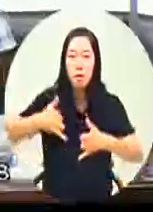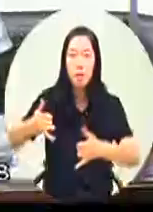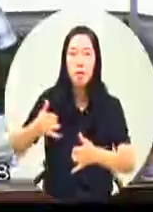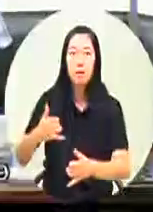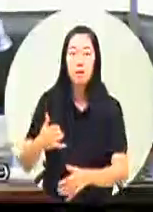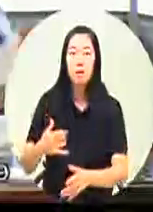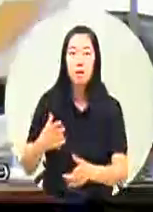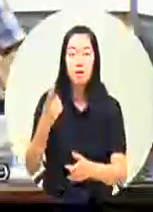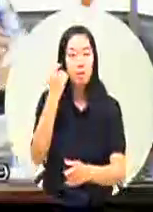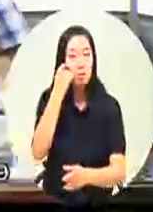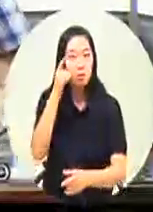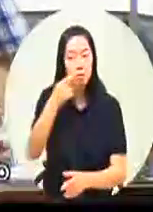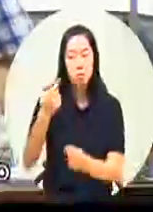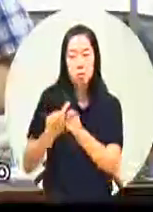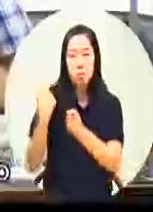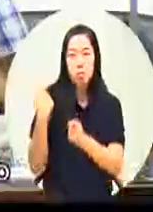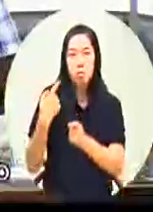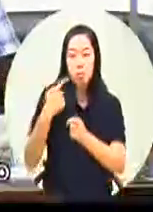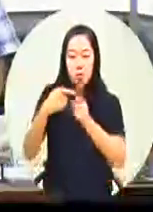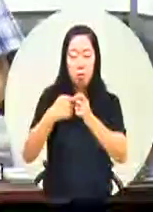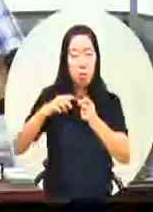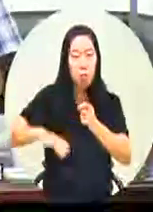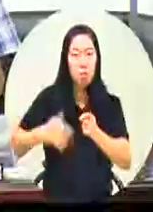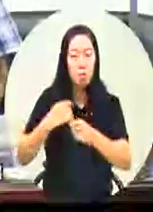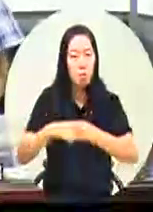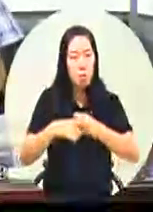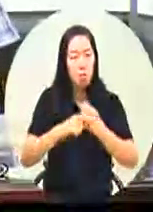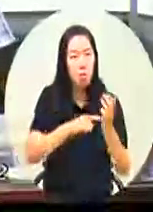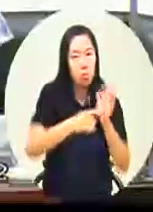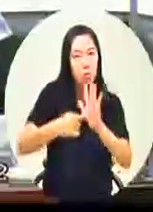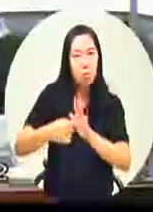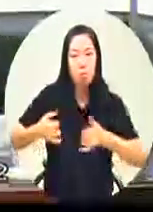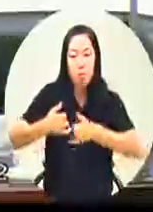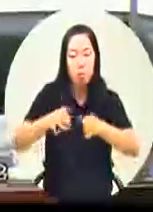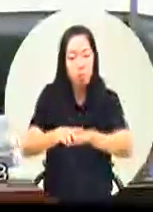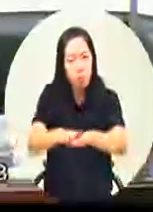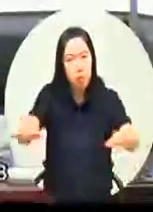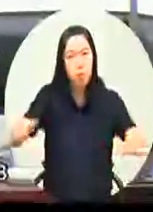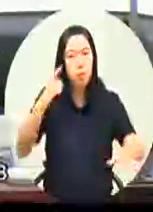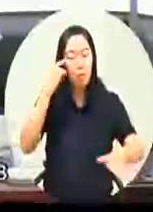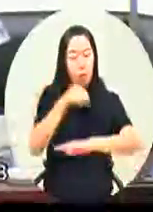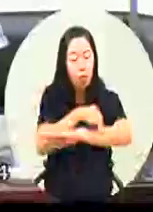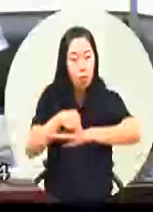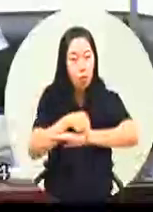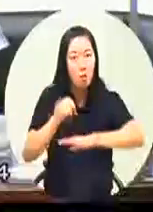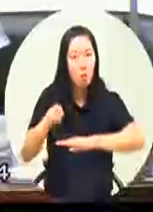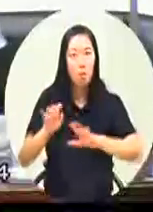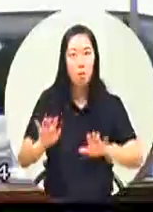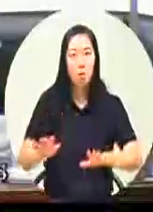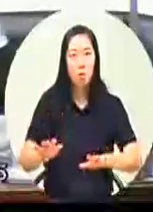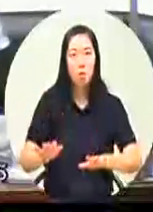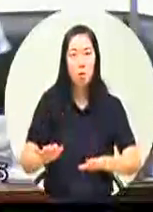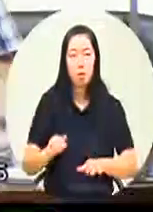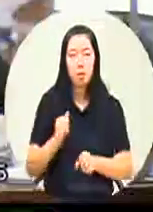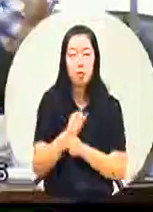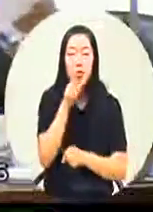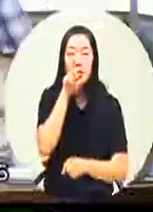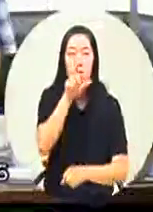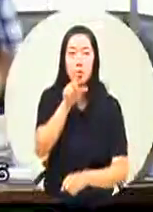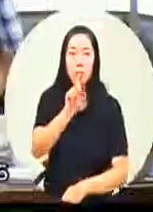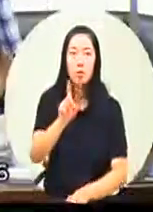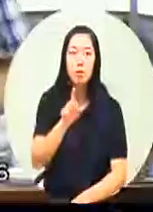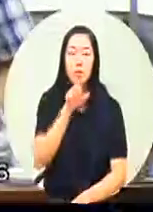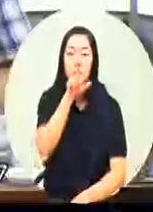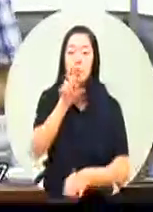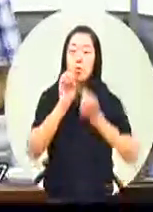设为，在去年底你有就请研究出来整体路网的整体规划。已经搞叫做一个叫做叫出的口